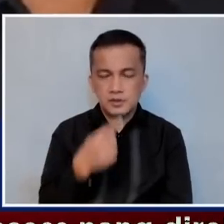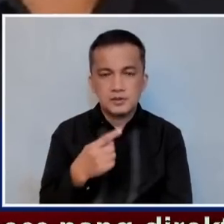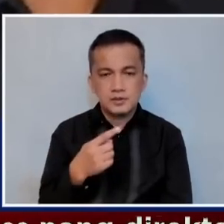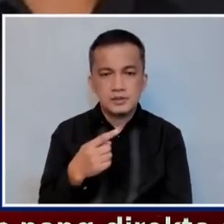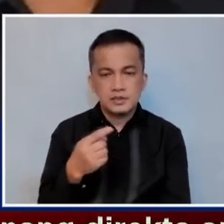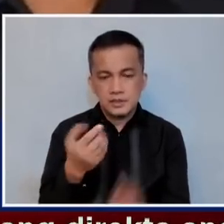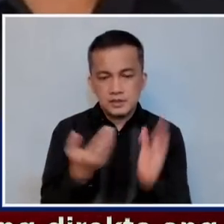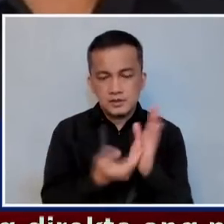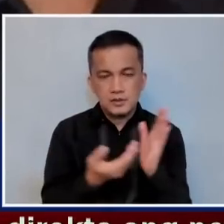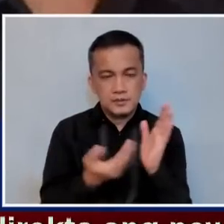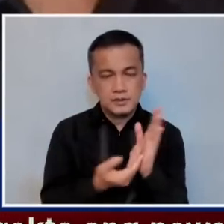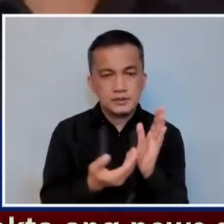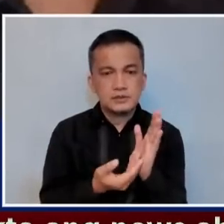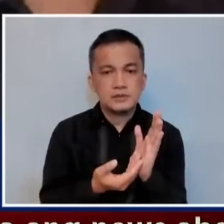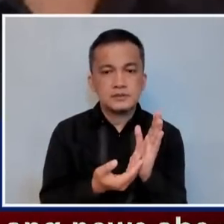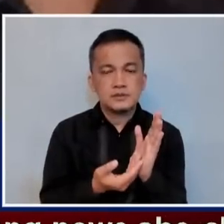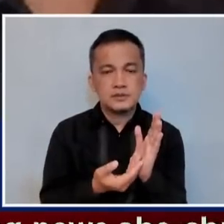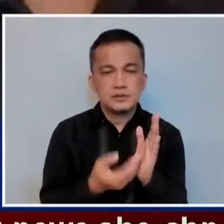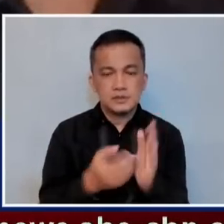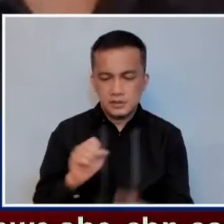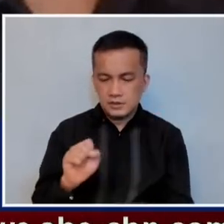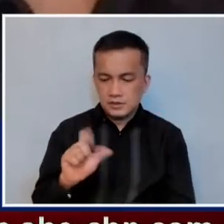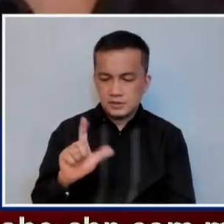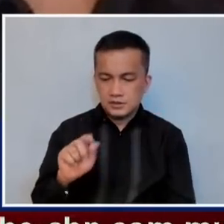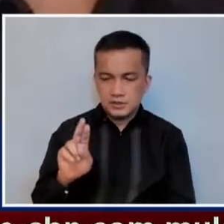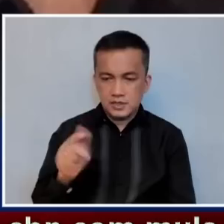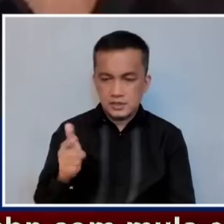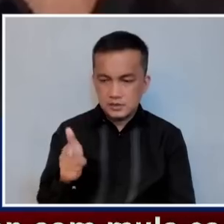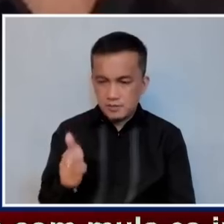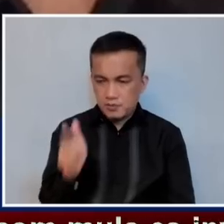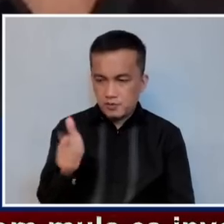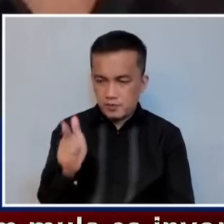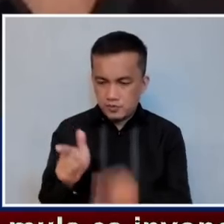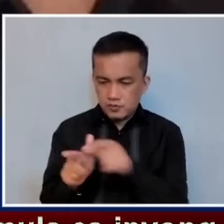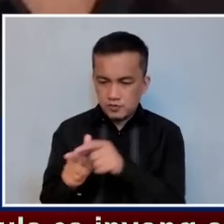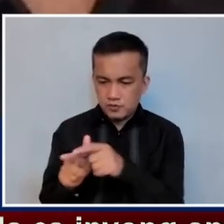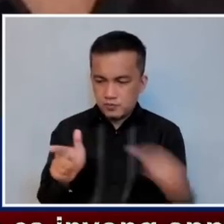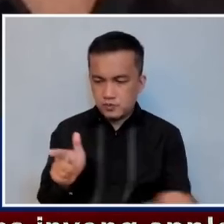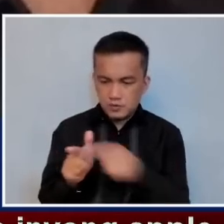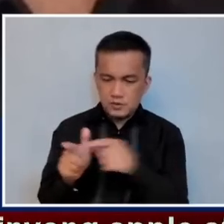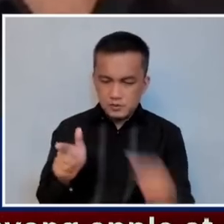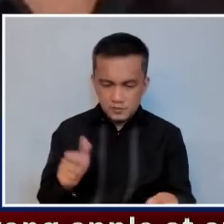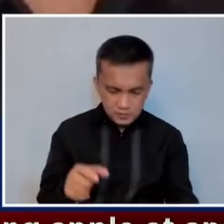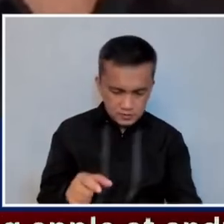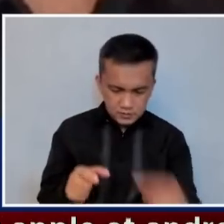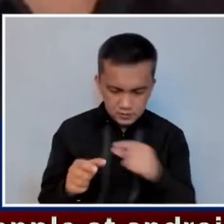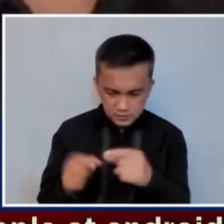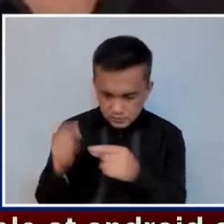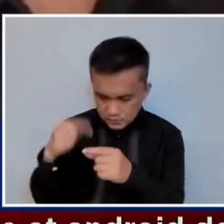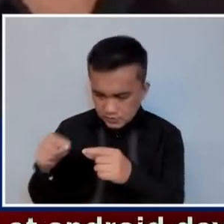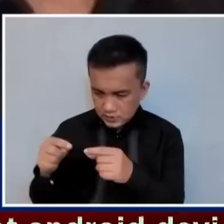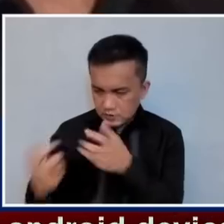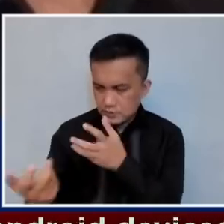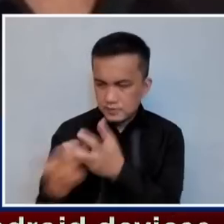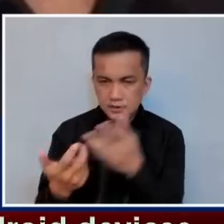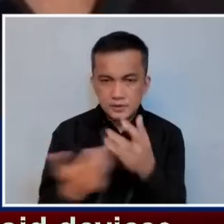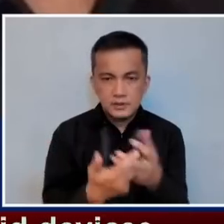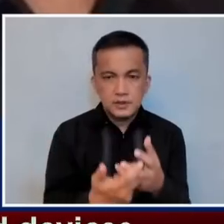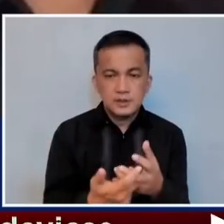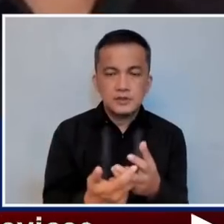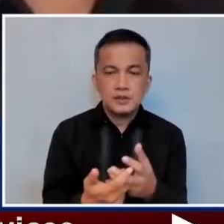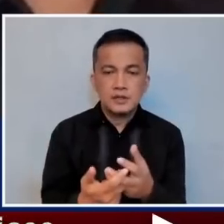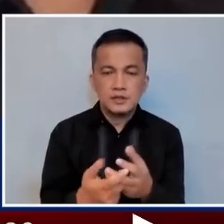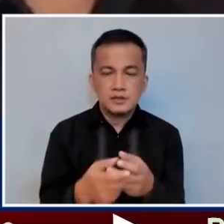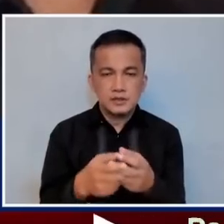yung slug, pinag-crossmatch for ballistic test at iko-crossmatch din ito sa mga